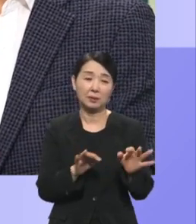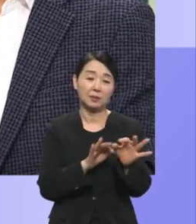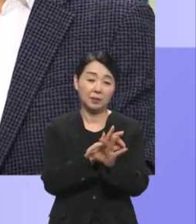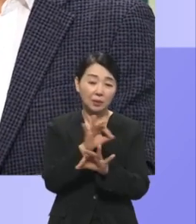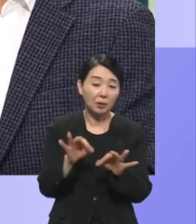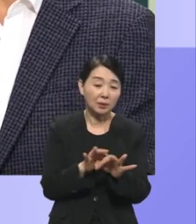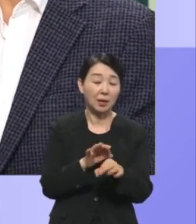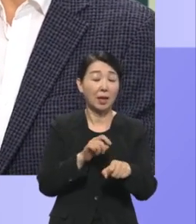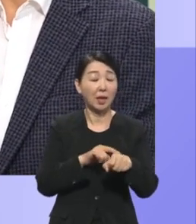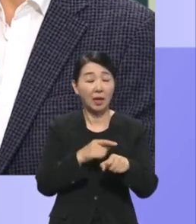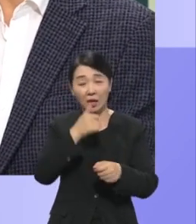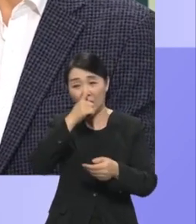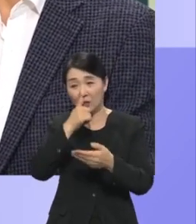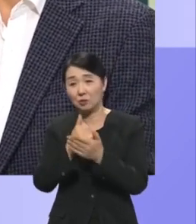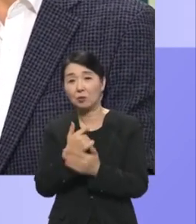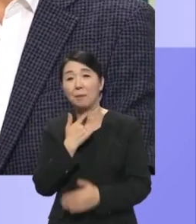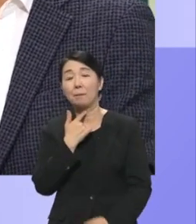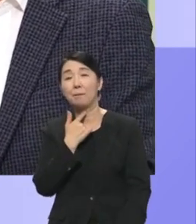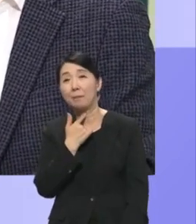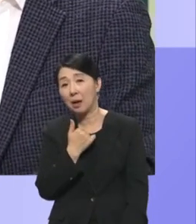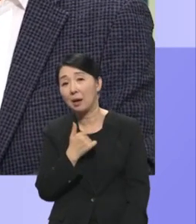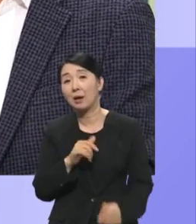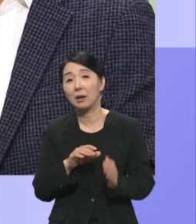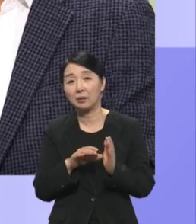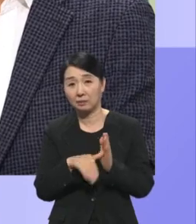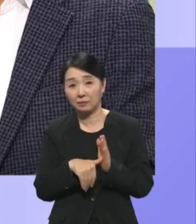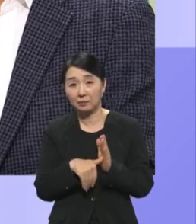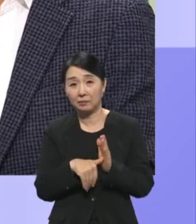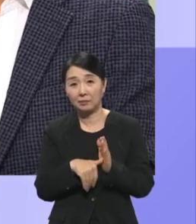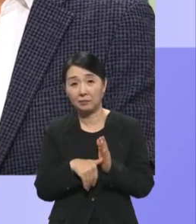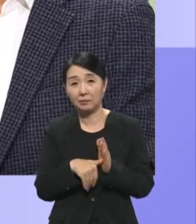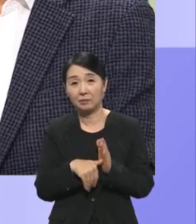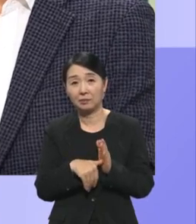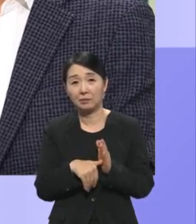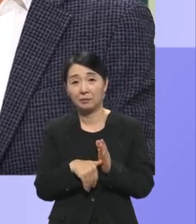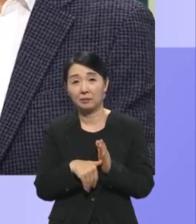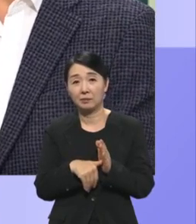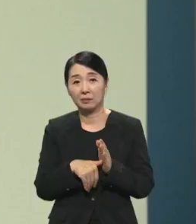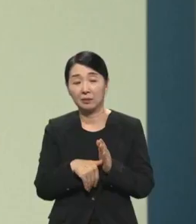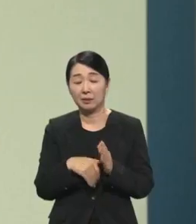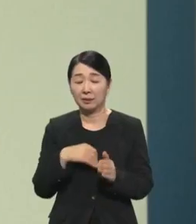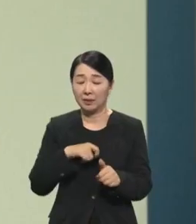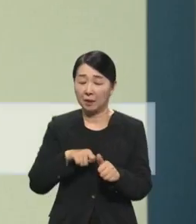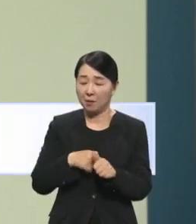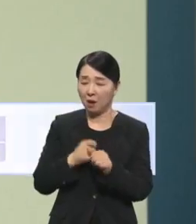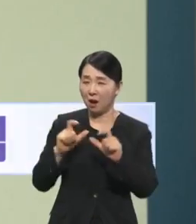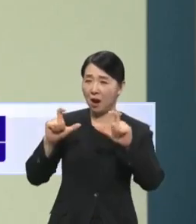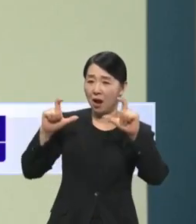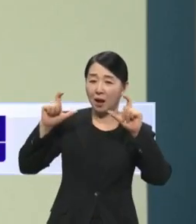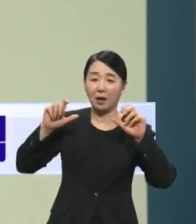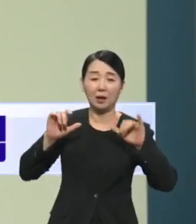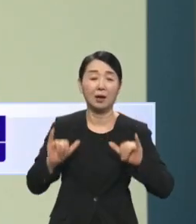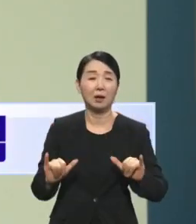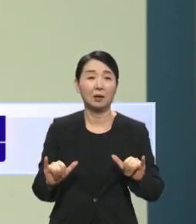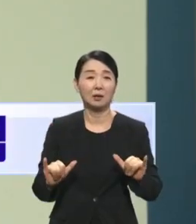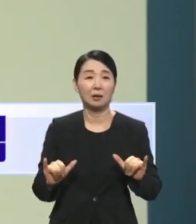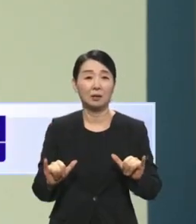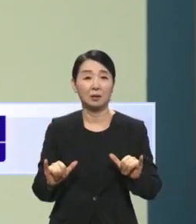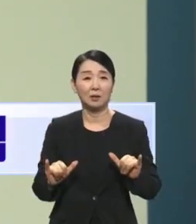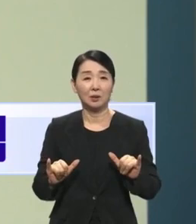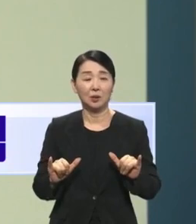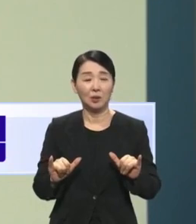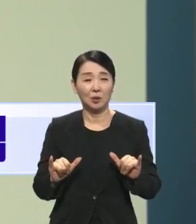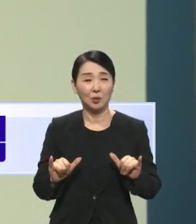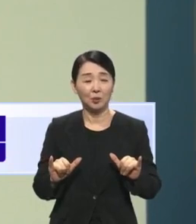경제를 하면서 범죄를 저질렀을 경우에도 이제 내가 처벌받을거다 그리고 이제 아주